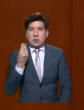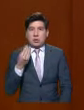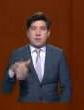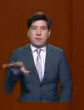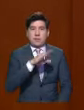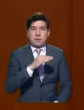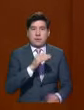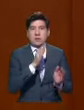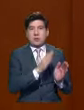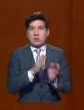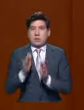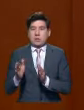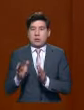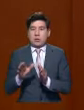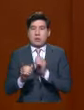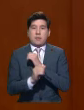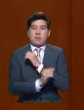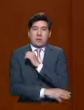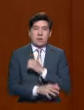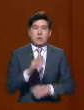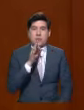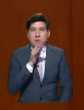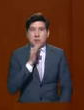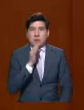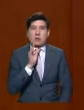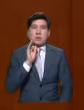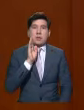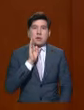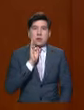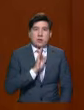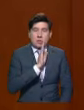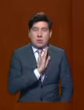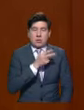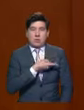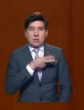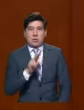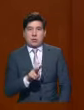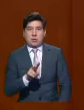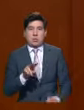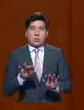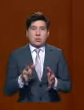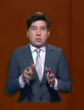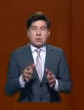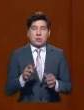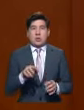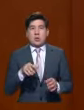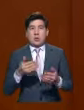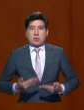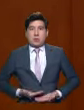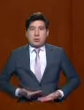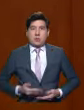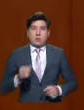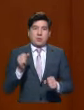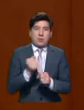азаматтарымызға, оның ішінде мына соңғы кездері әйелдің өлімі орын алған кездегі мына тұрмыстық вандализмді алдын